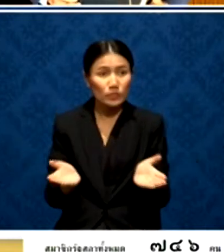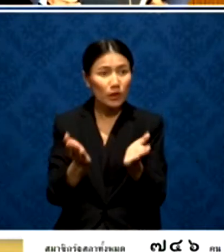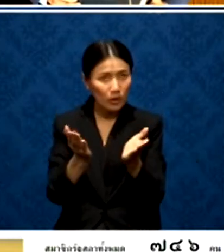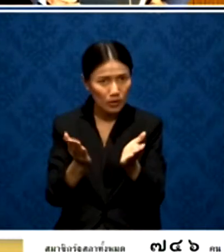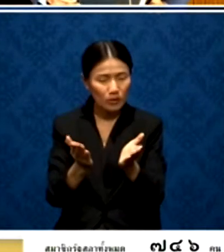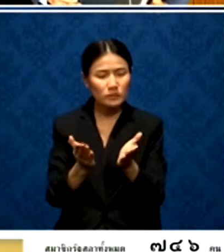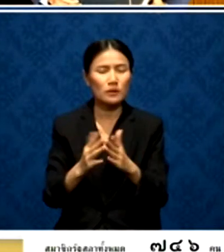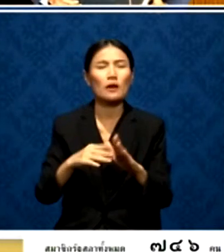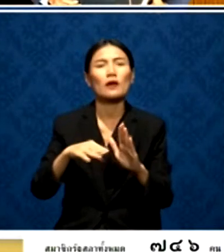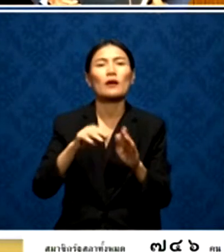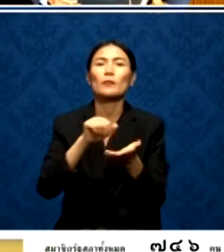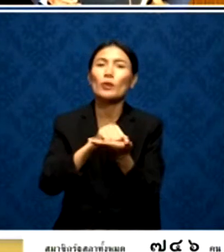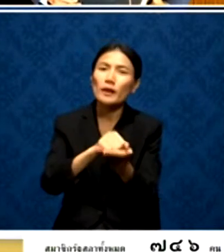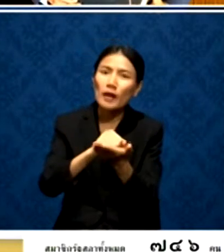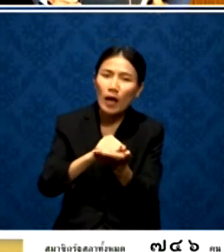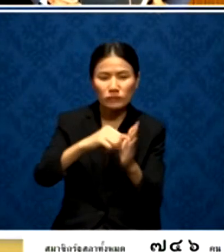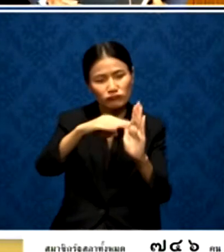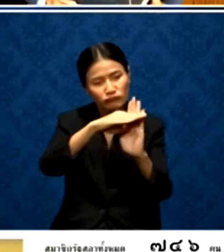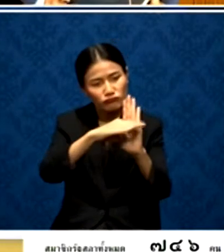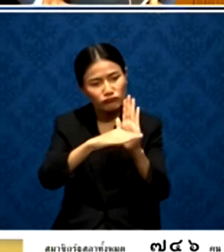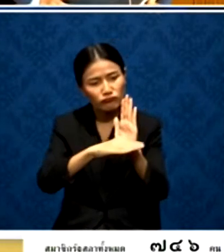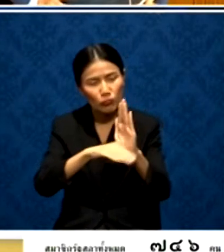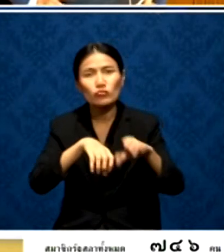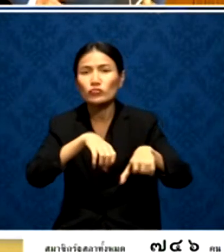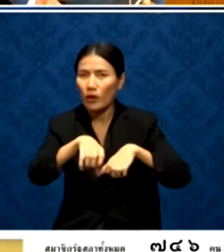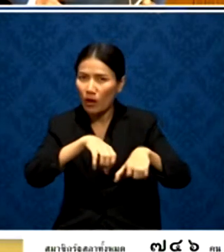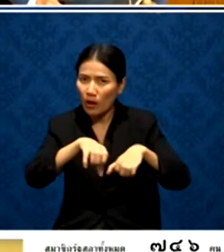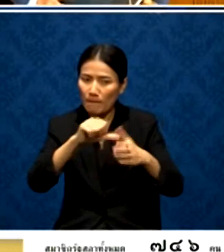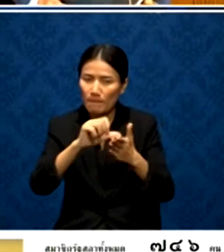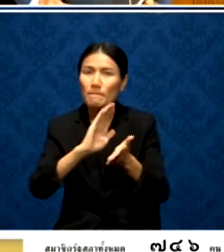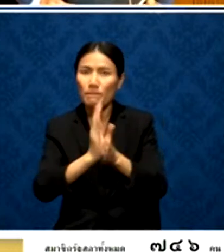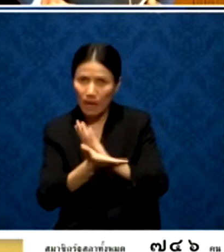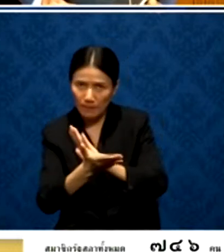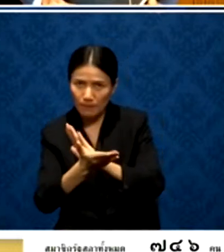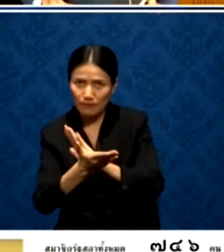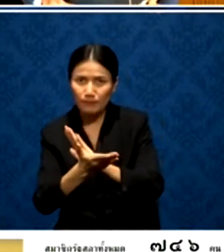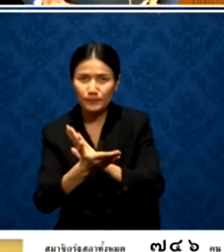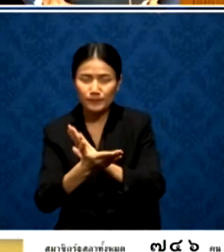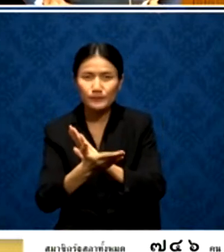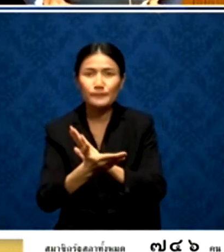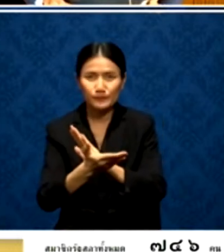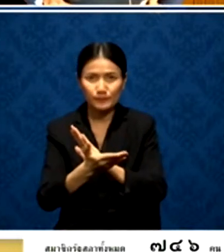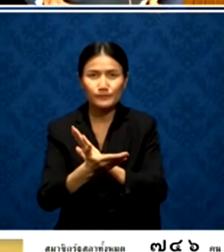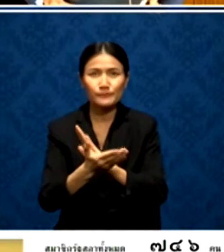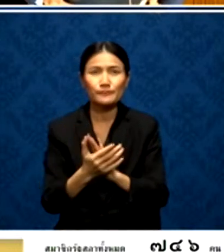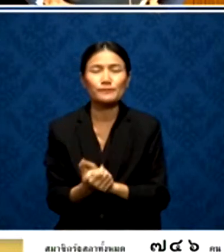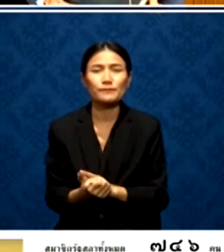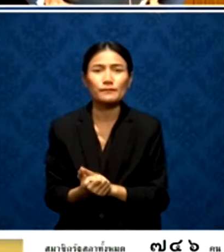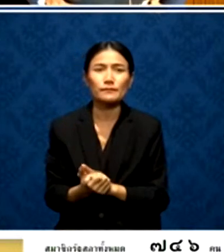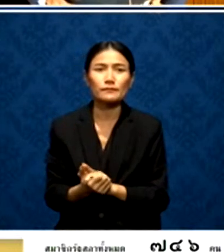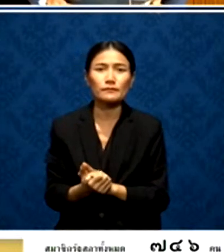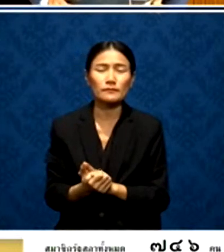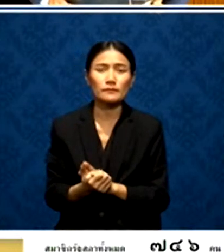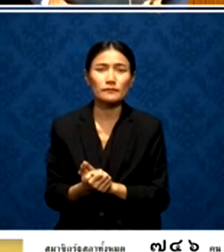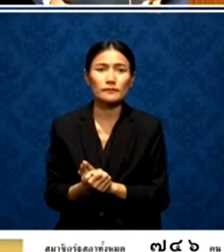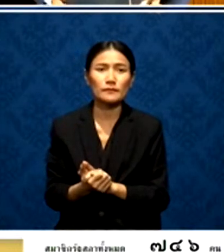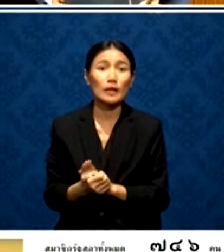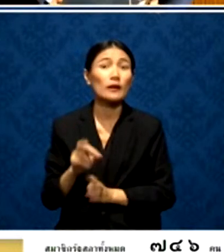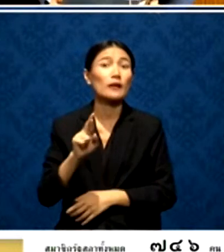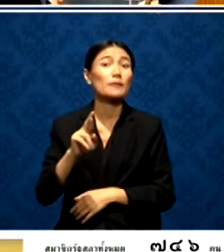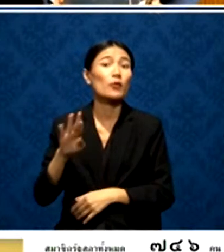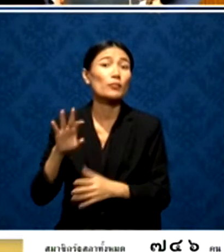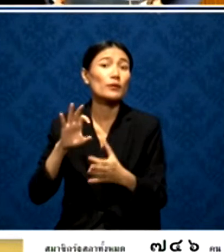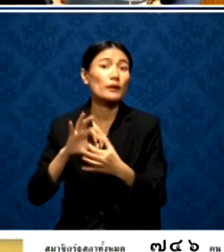ตอนการบริการเพื่อเป็นประตูสู่ประเทศไทยซึ่งรวมถึงการปรับปรุงระบบคมนา